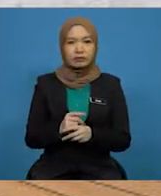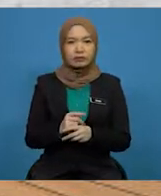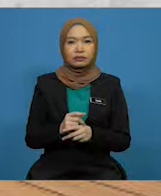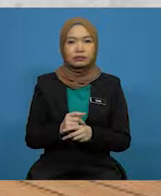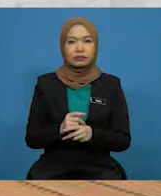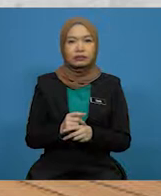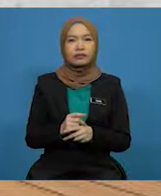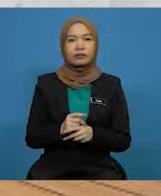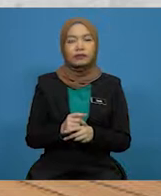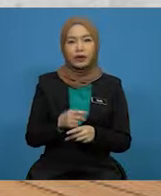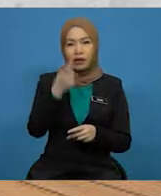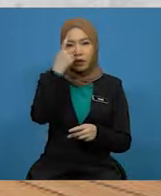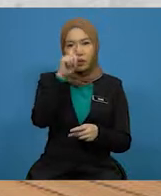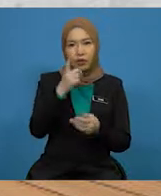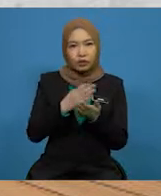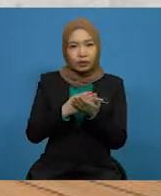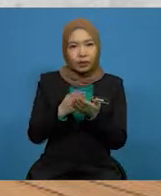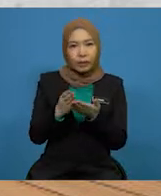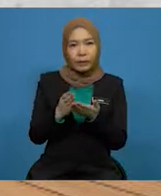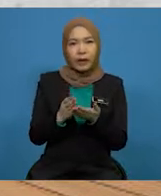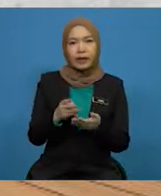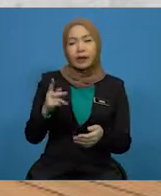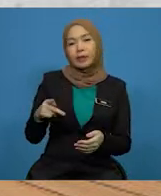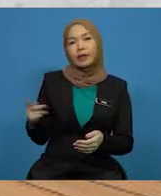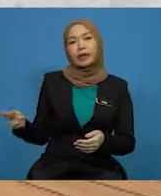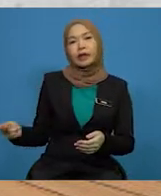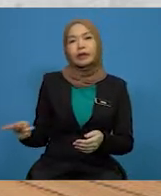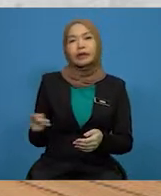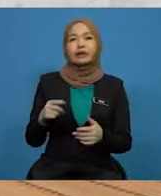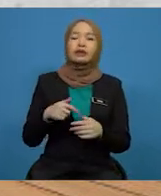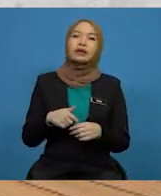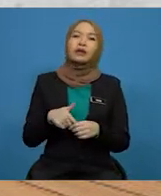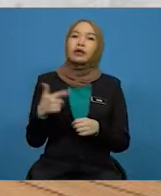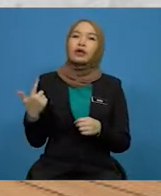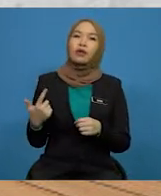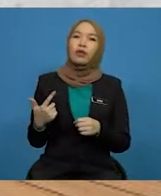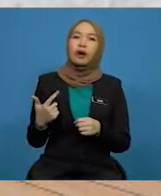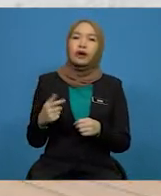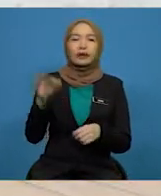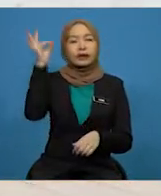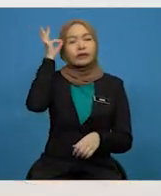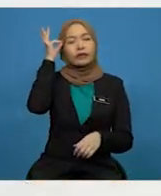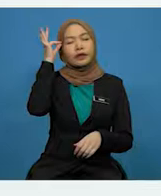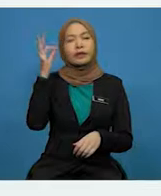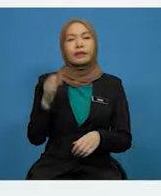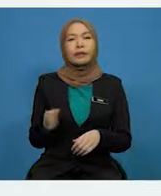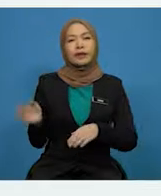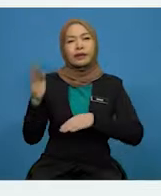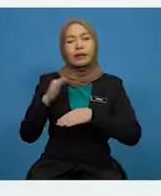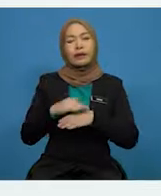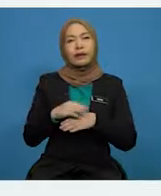untuk membiayai atau menampung perkara-perkara di luar jangka pada masa hadapan. Ini